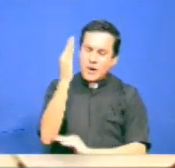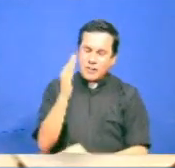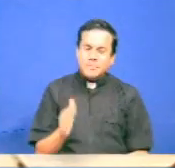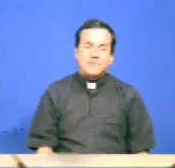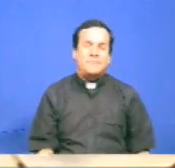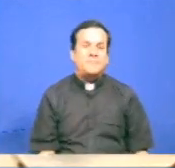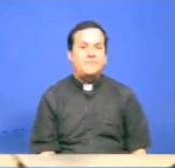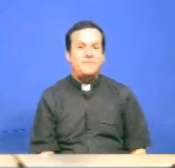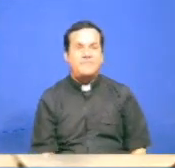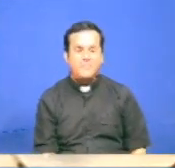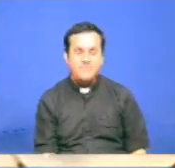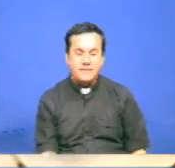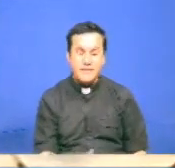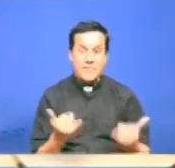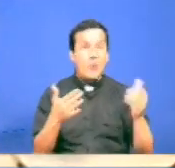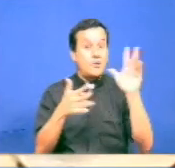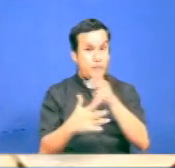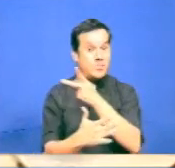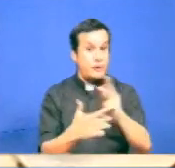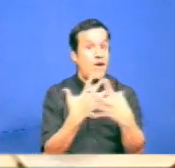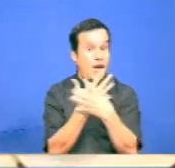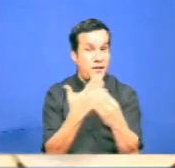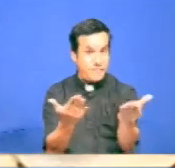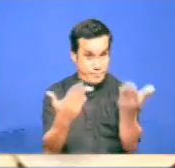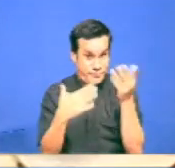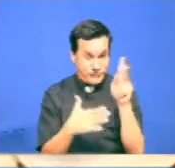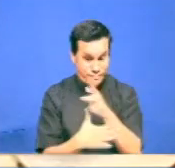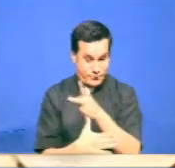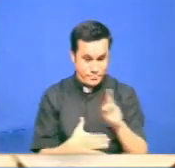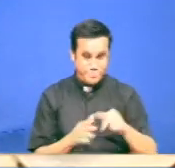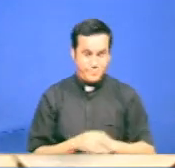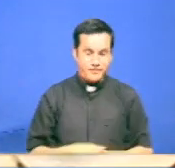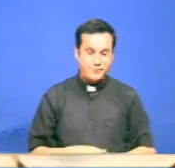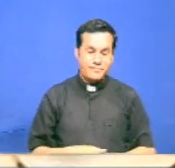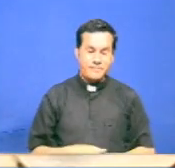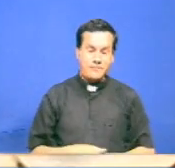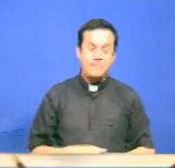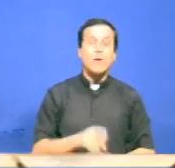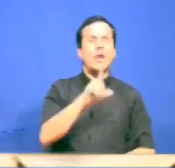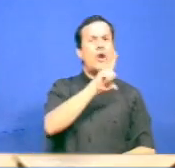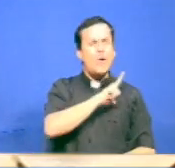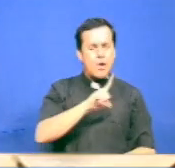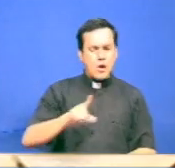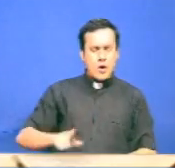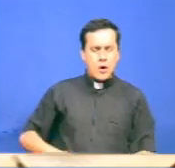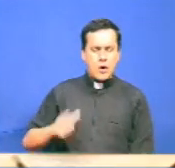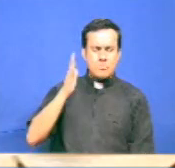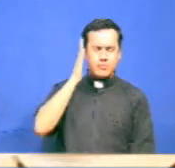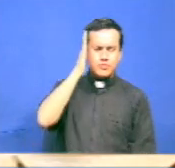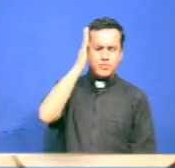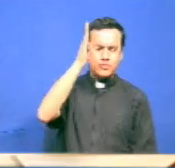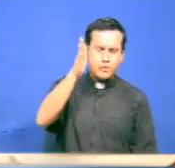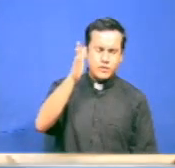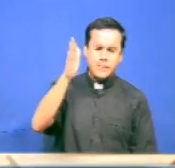Zaburi ya kuitikizana. Kiitikio: utanijulisha njia ya uzima.